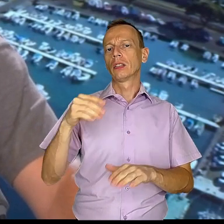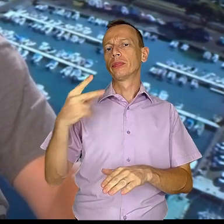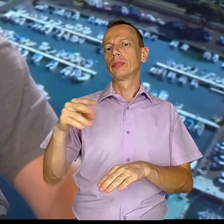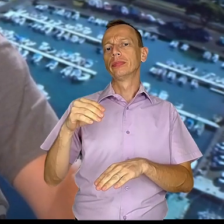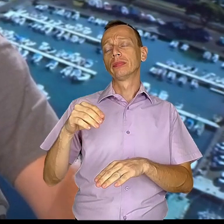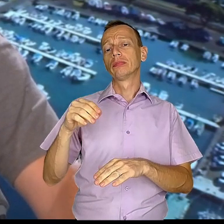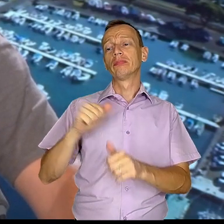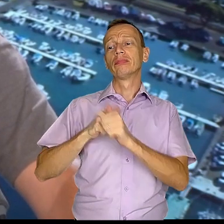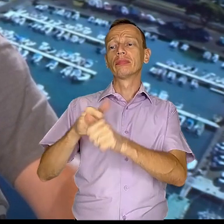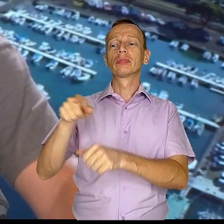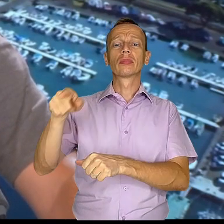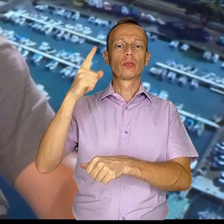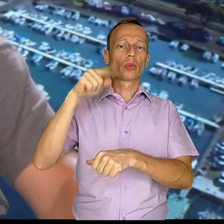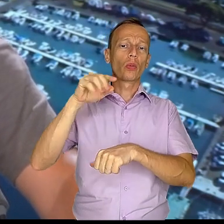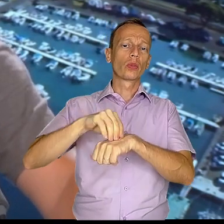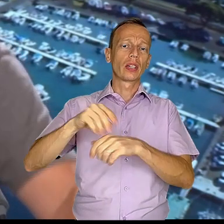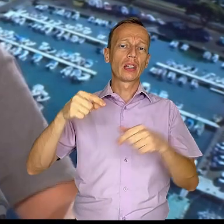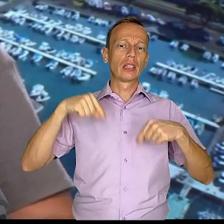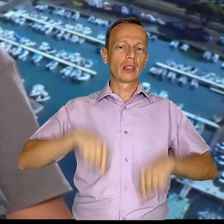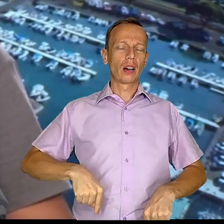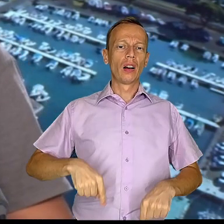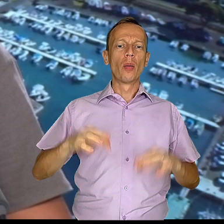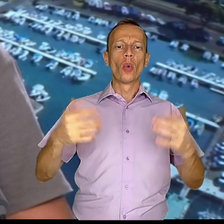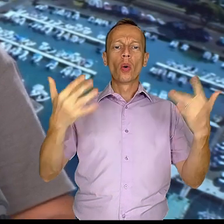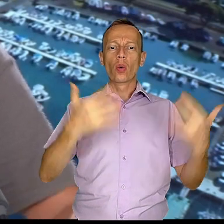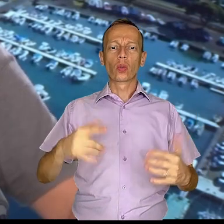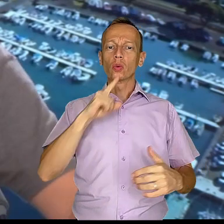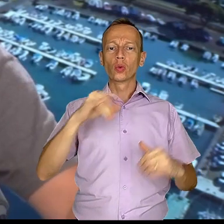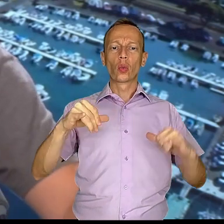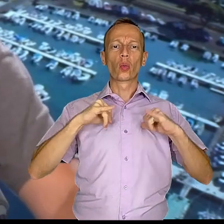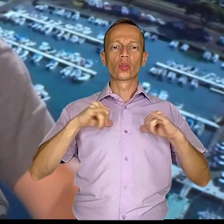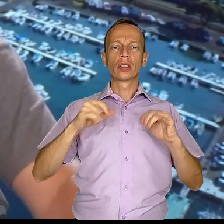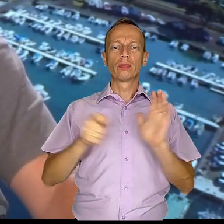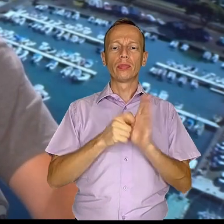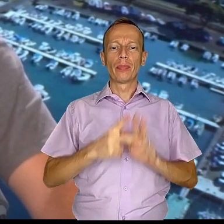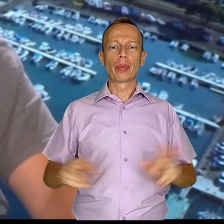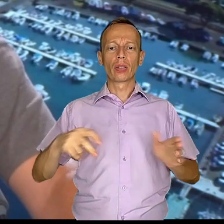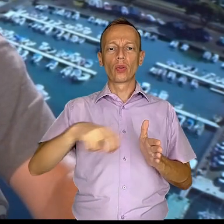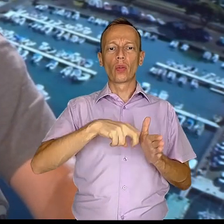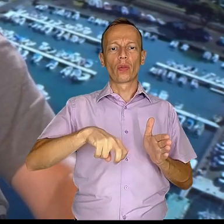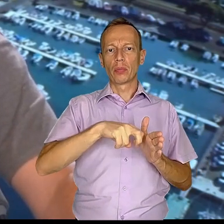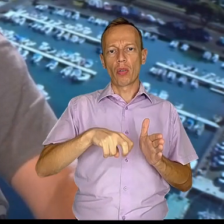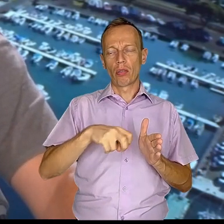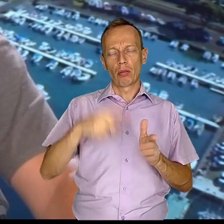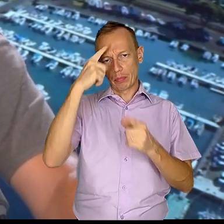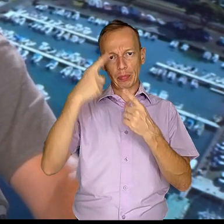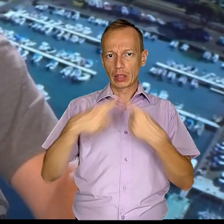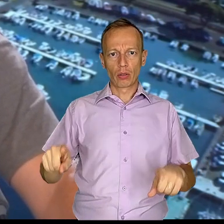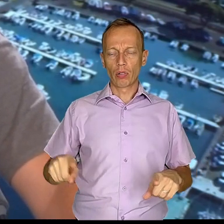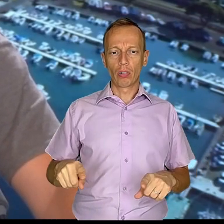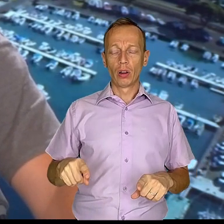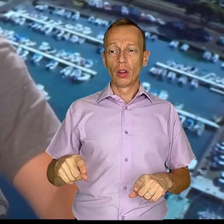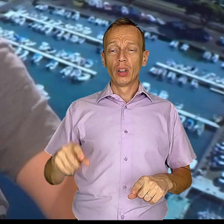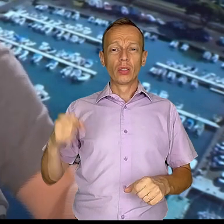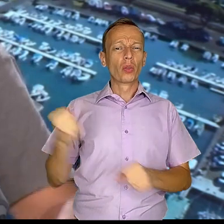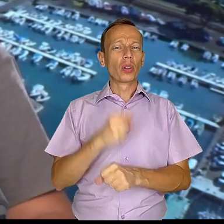française, fixant la règle de décompte des jours de congé des agents du pays durant la période du confinement. Elle regrette vivement que